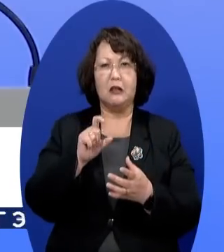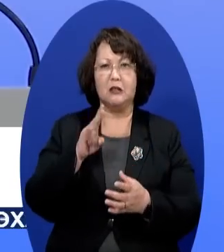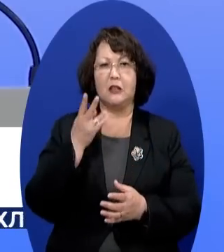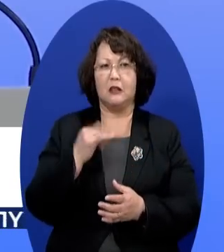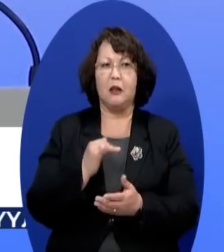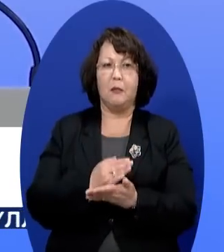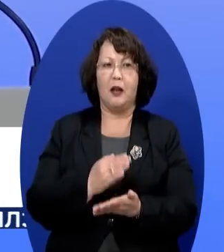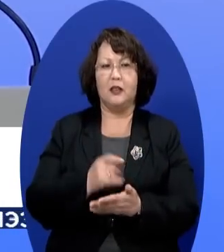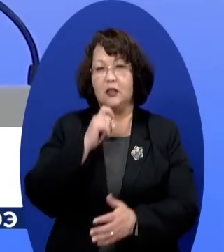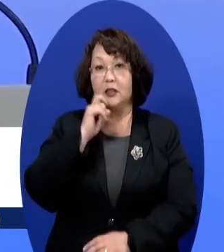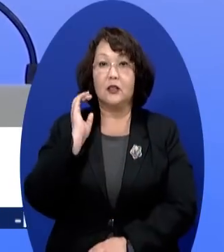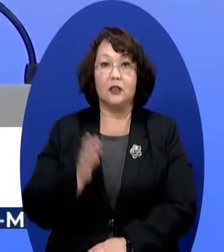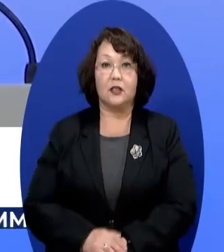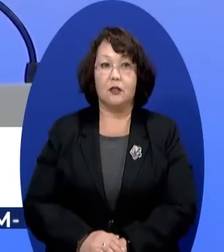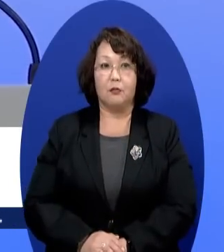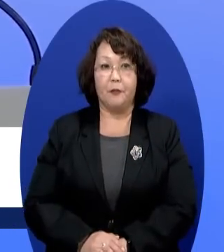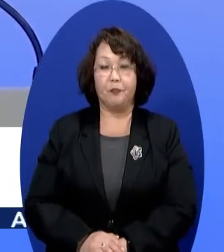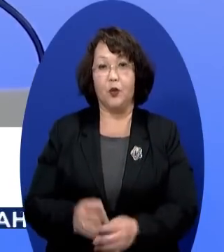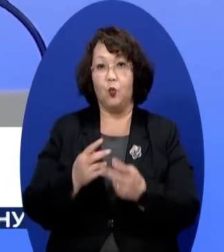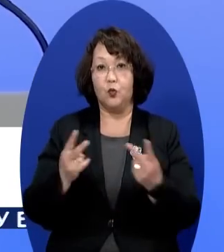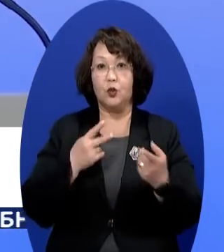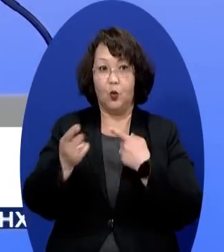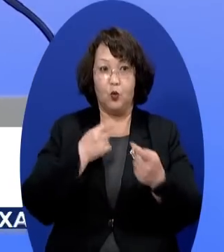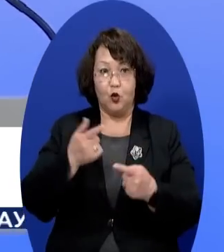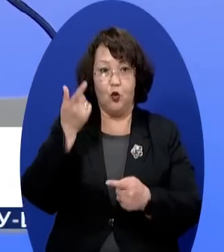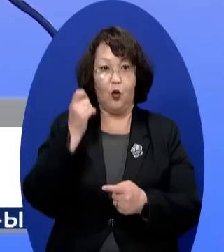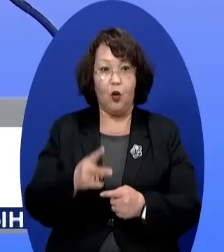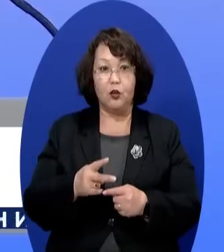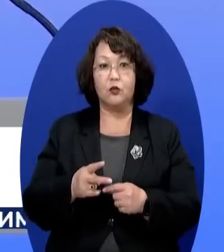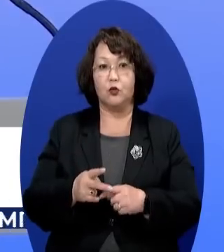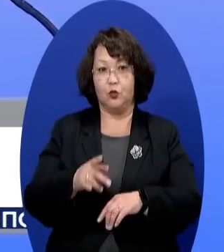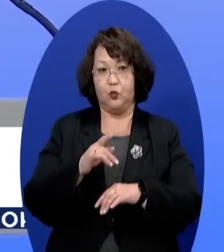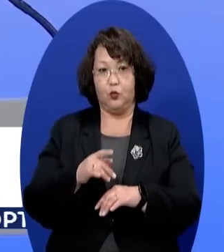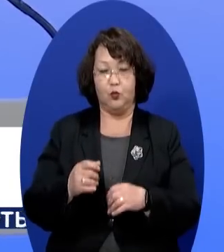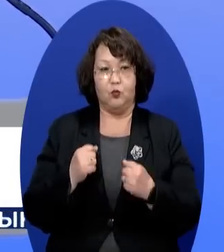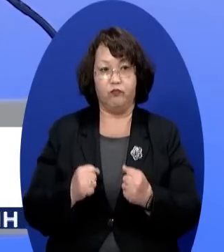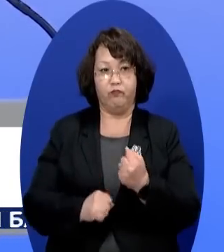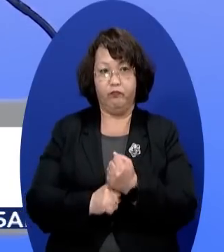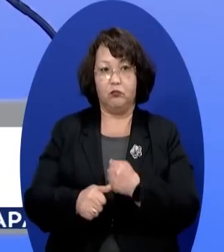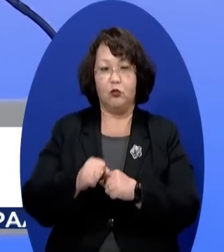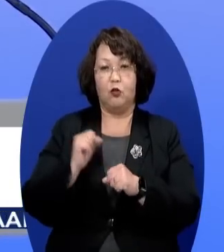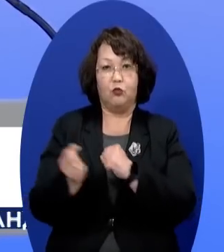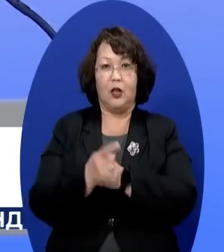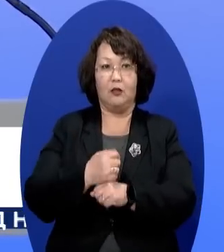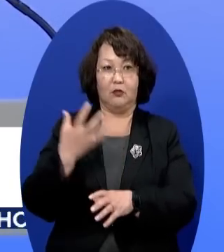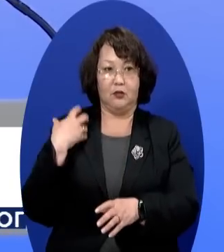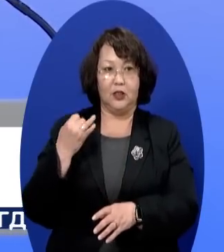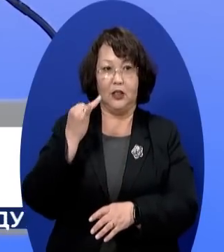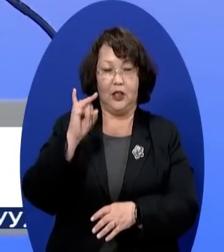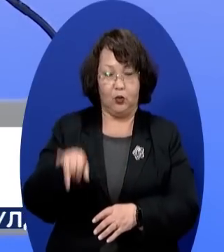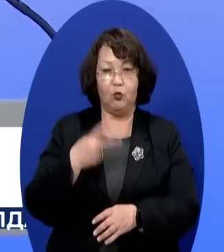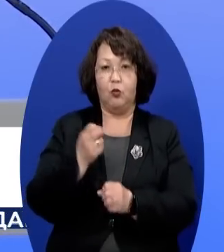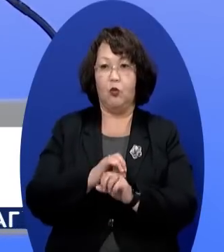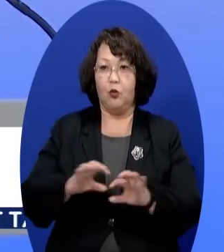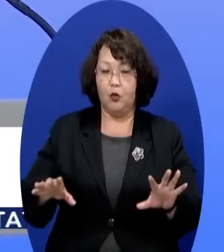Борн тэмдэглэн хэллээ. Ямартай ч үндэсний хурлын зөвхөн хүчин босны хувьд онцгой хариуцлага ногдож байгаа учраас давуу олонхыг бүрдүүлгэж чигсэн үйл